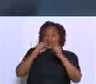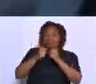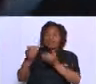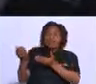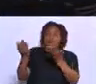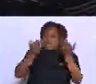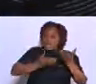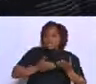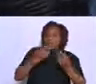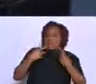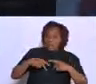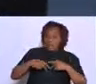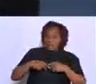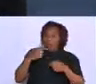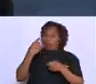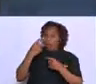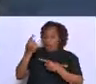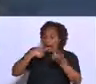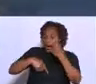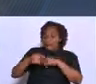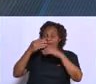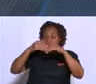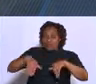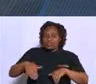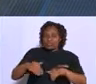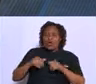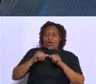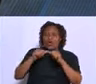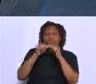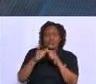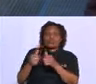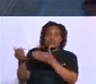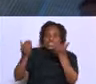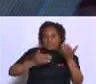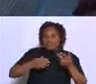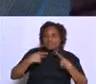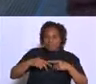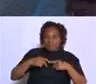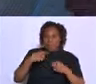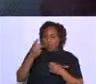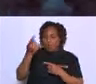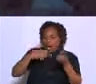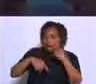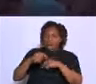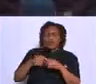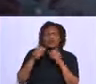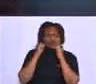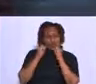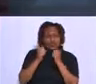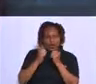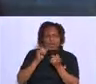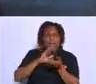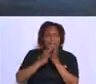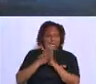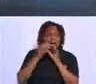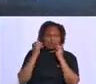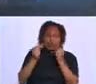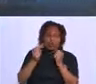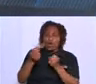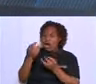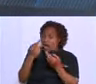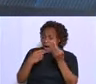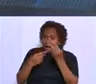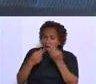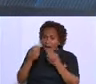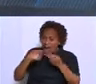endeleeni kuwapokea watu wanaokuja mbele, endeleeni kuwapokea watu wanaokuja mbele. Kuwa jasiri, tembea uje hapa mbele. Fanya